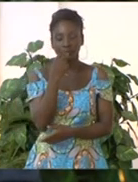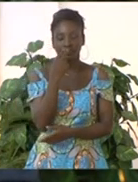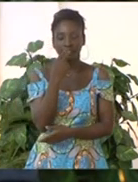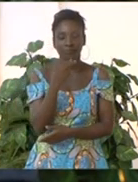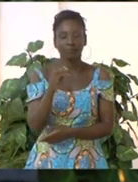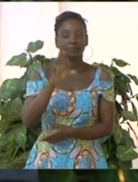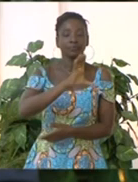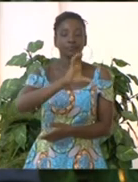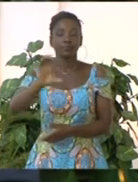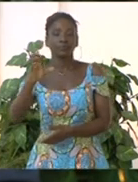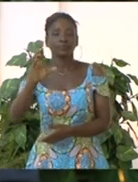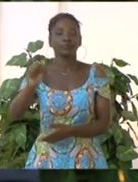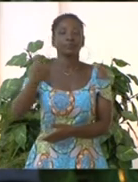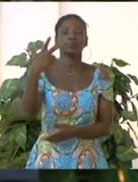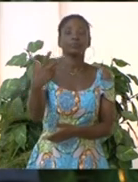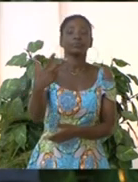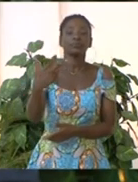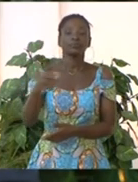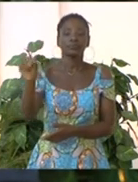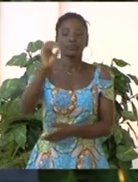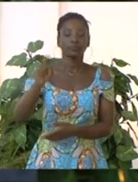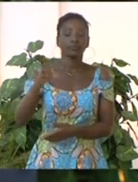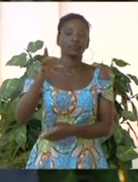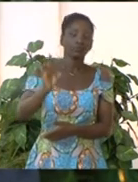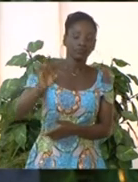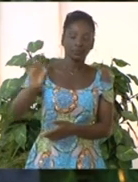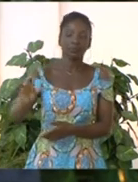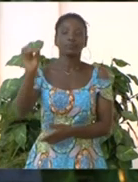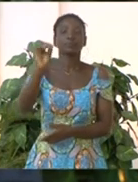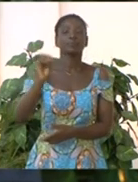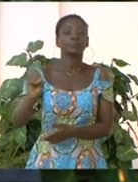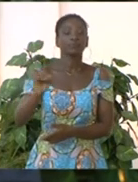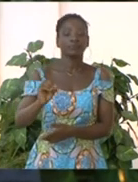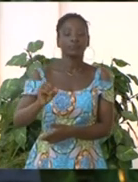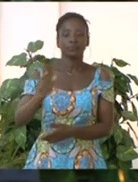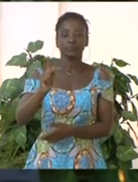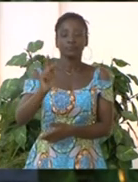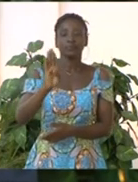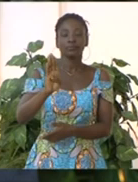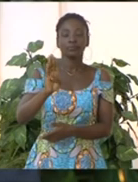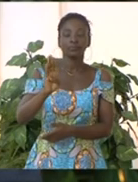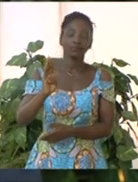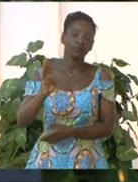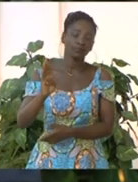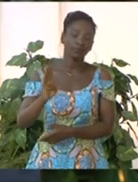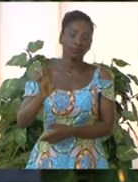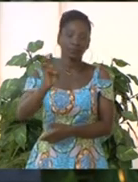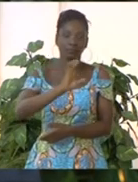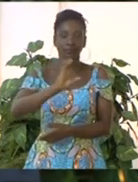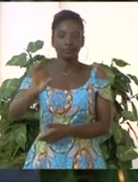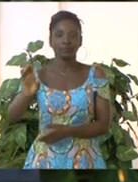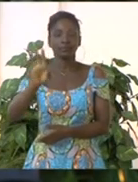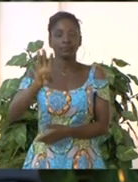513 soit 0,88 pour cent kouadio konan bertin 6 à